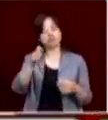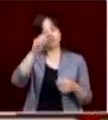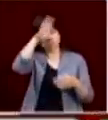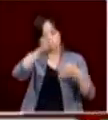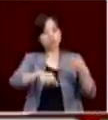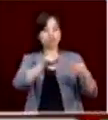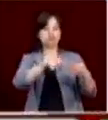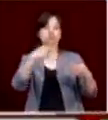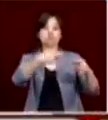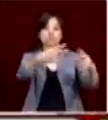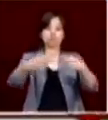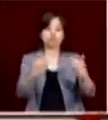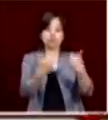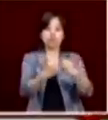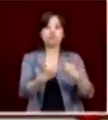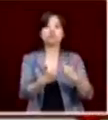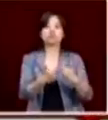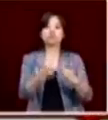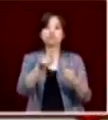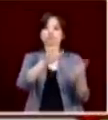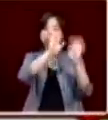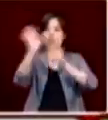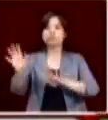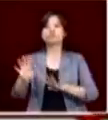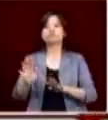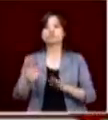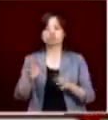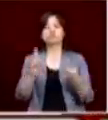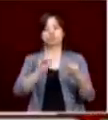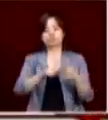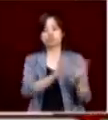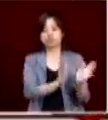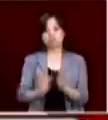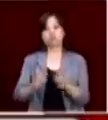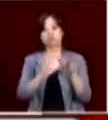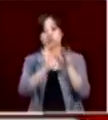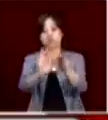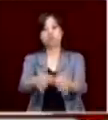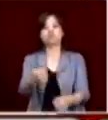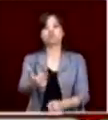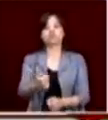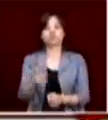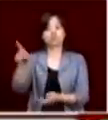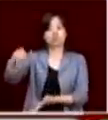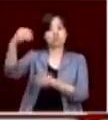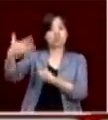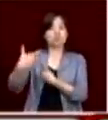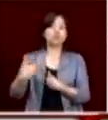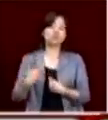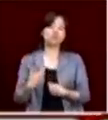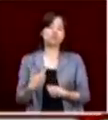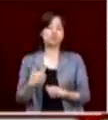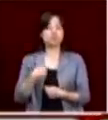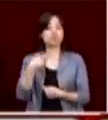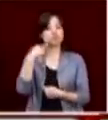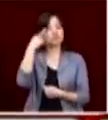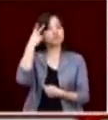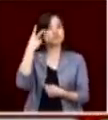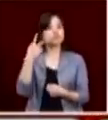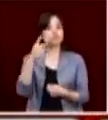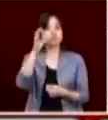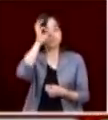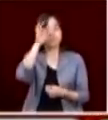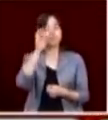来修改，安尼整个这个特殊到法度通维持。所以你这个问题，我是感觉讲，哦，